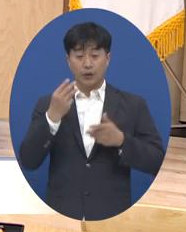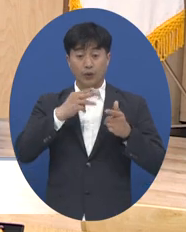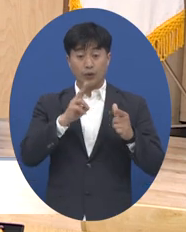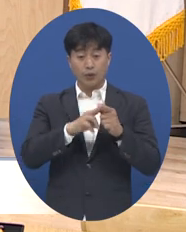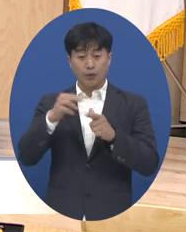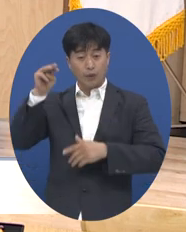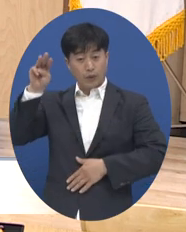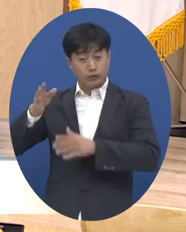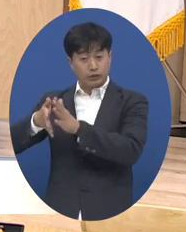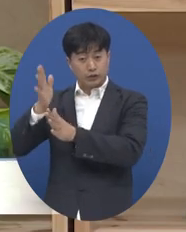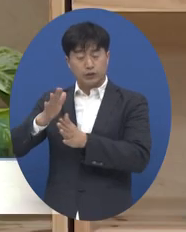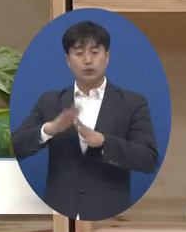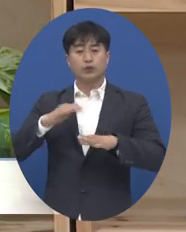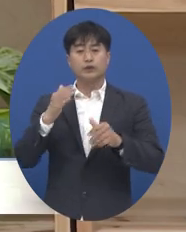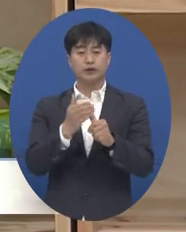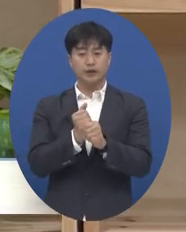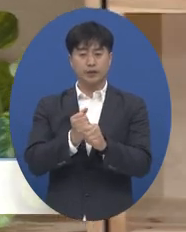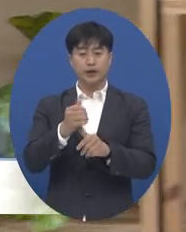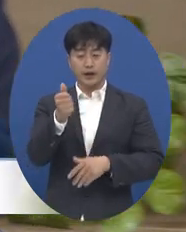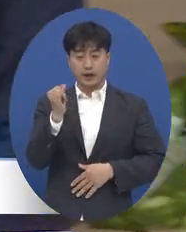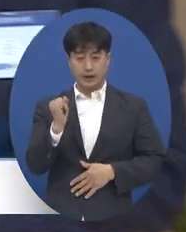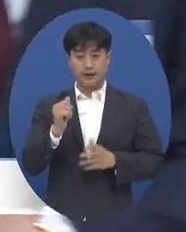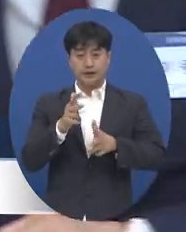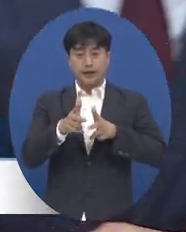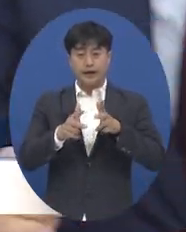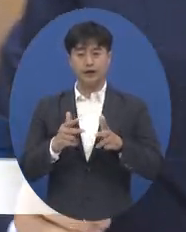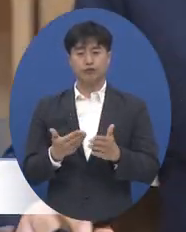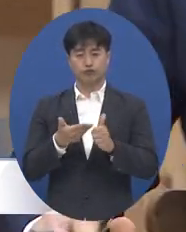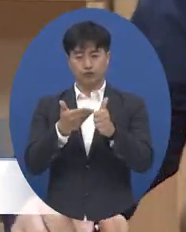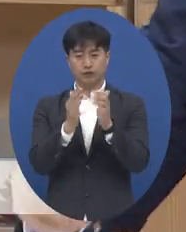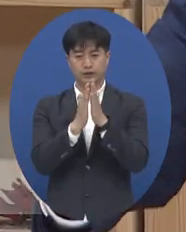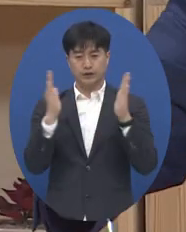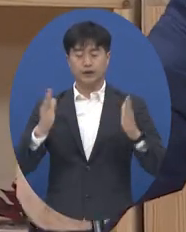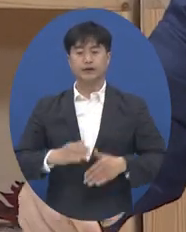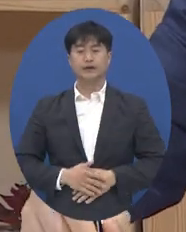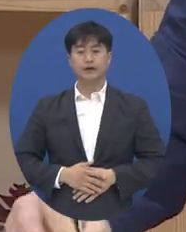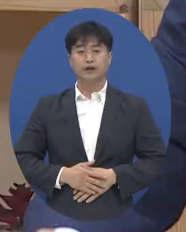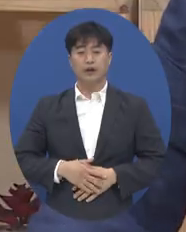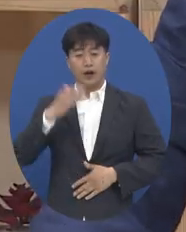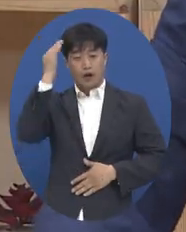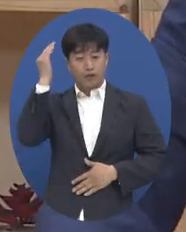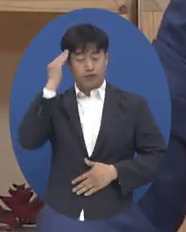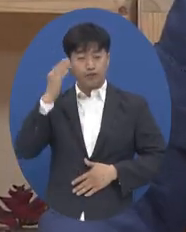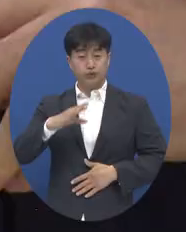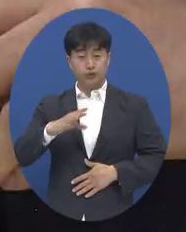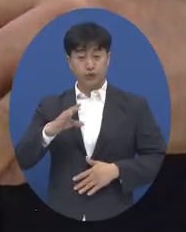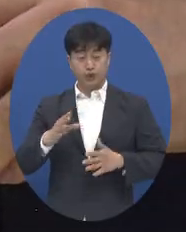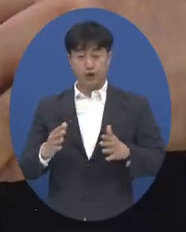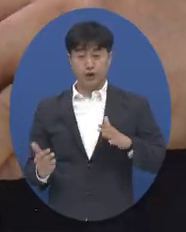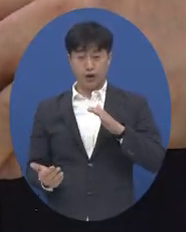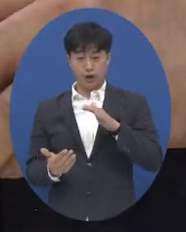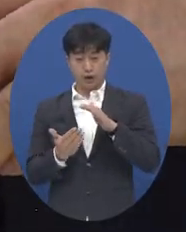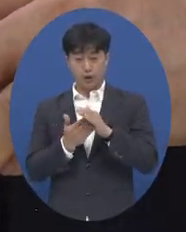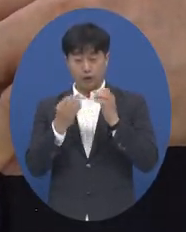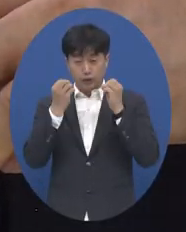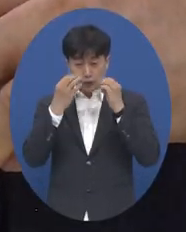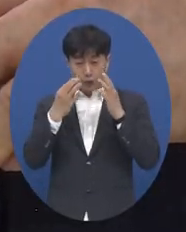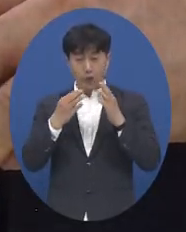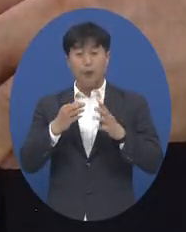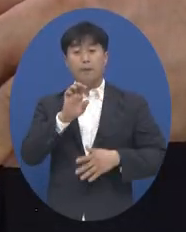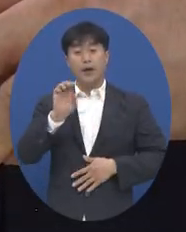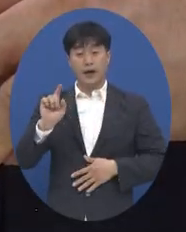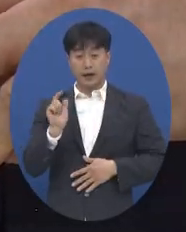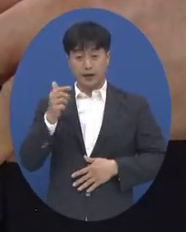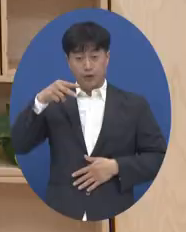경기도와 광주광역시가 손을 잡고 인공지능 산업 육성에 나섭니다 국내 최대 첨단산업단지 인 판교테크노밸리 를